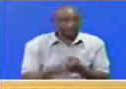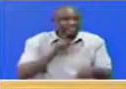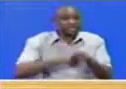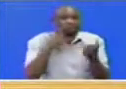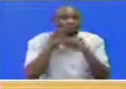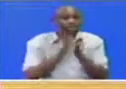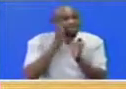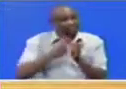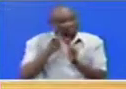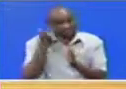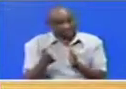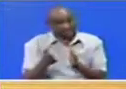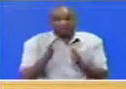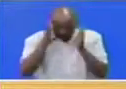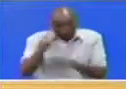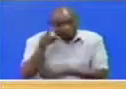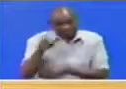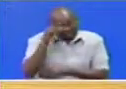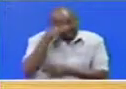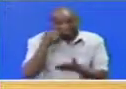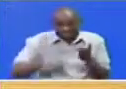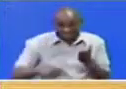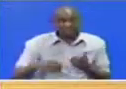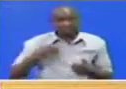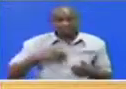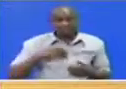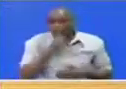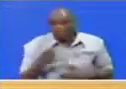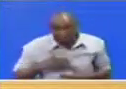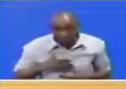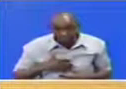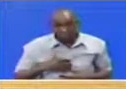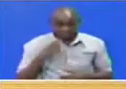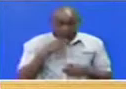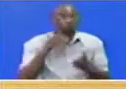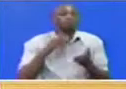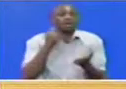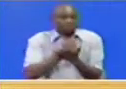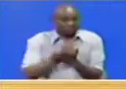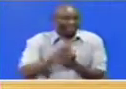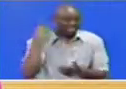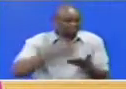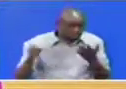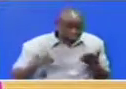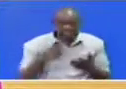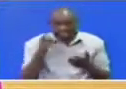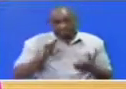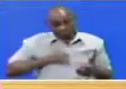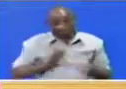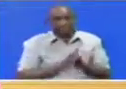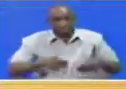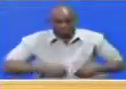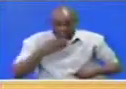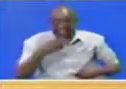mjini Naivasha, Abdullahi amesema kwamba uungwaji wa wazee wa jamii waliomuidhinisha wiki jana, kina mama na vijana,